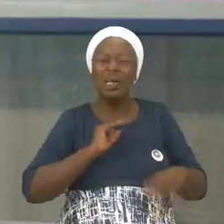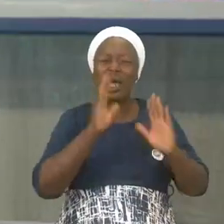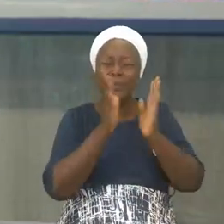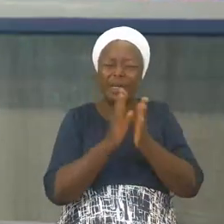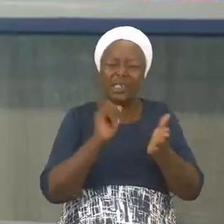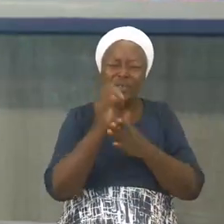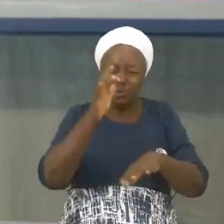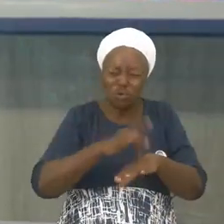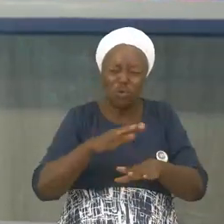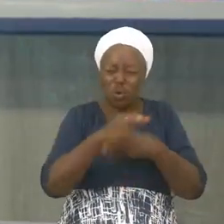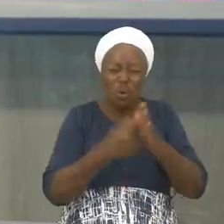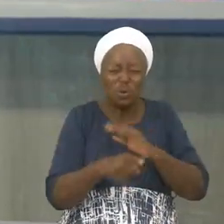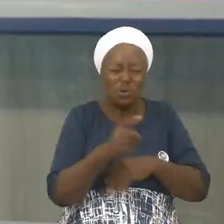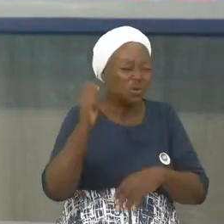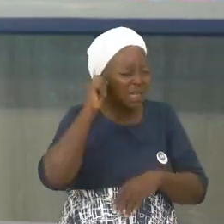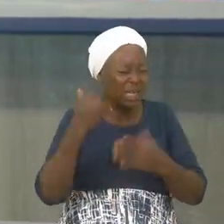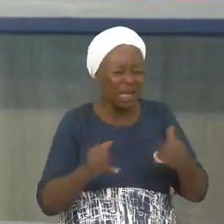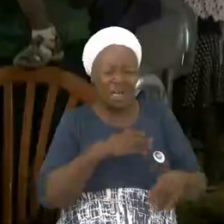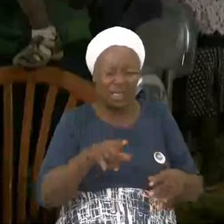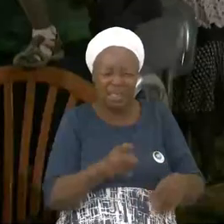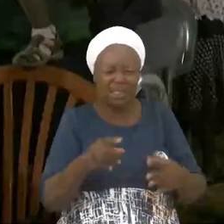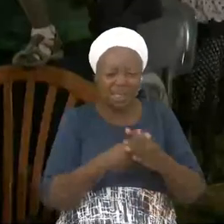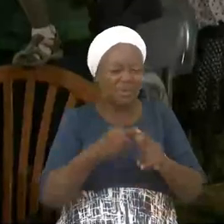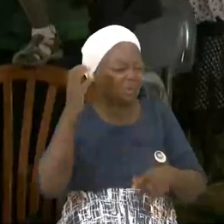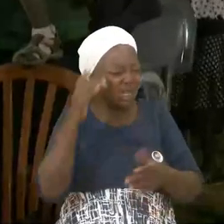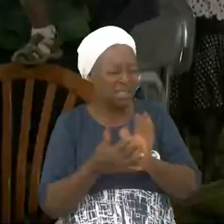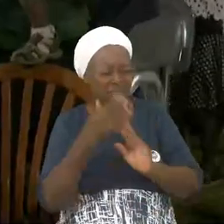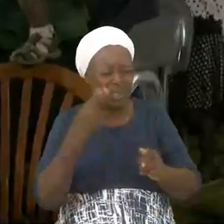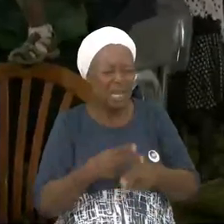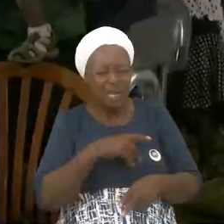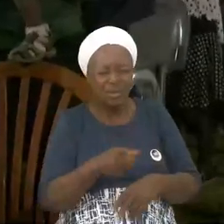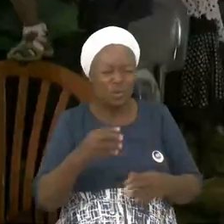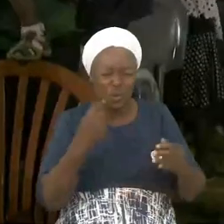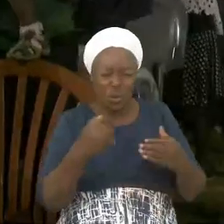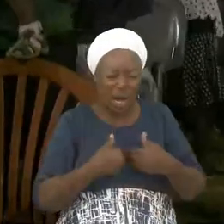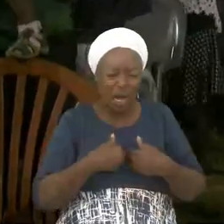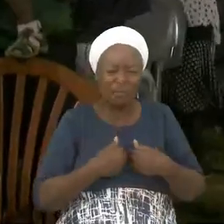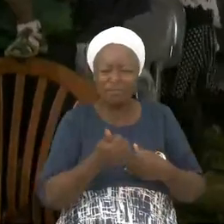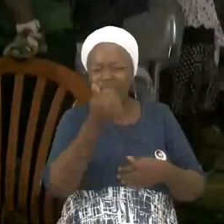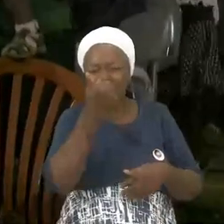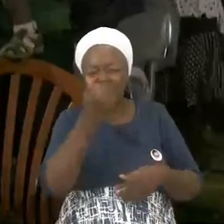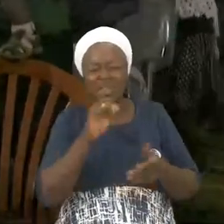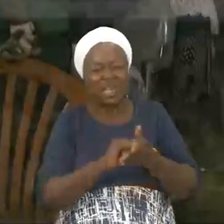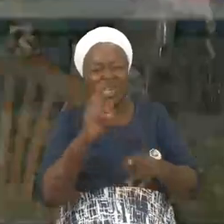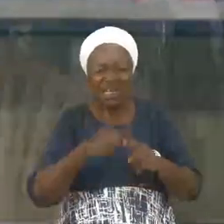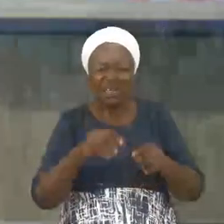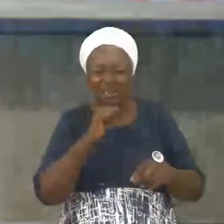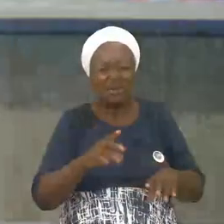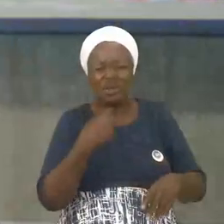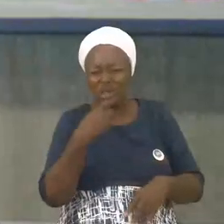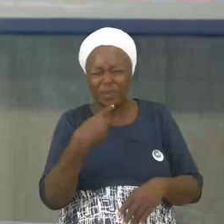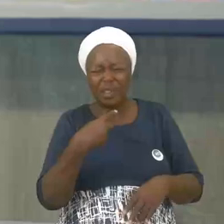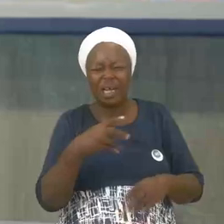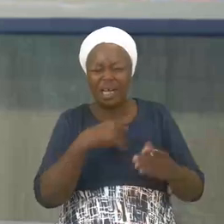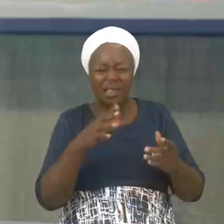les oreilles sourdes. Seigneur, je prie. Touche ses oreilles maintenant. Et qu'ils commencent à entendre. Ceux